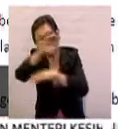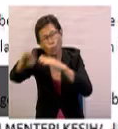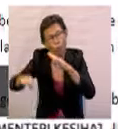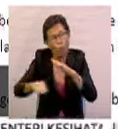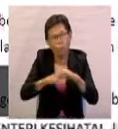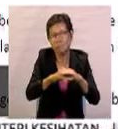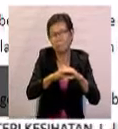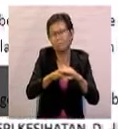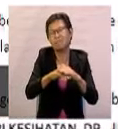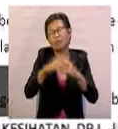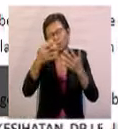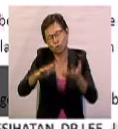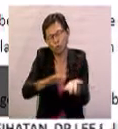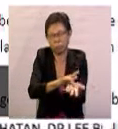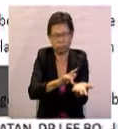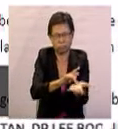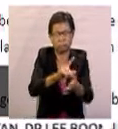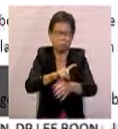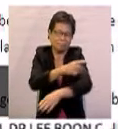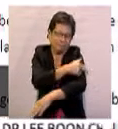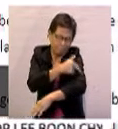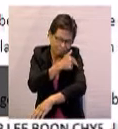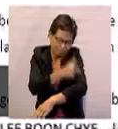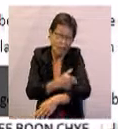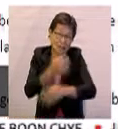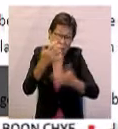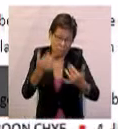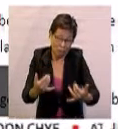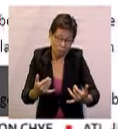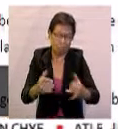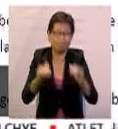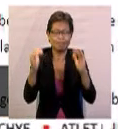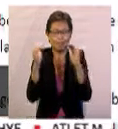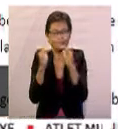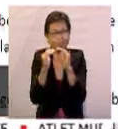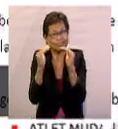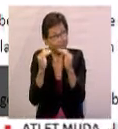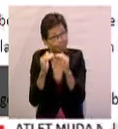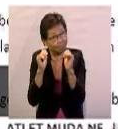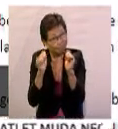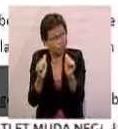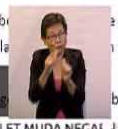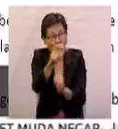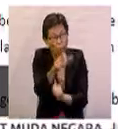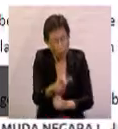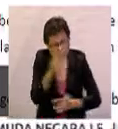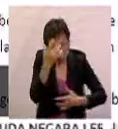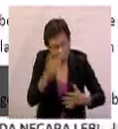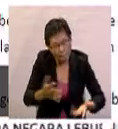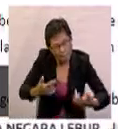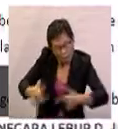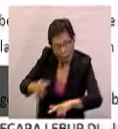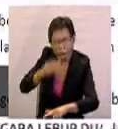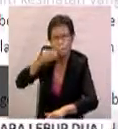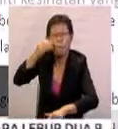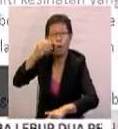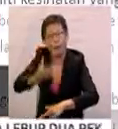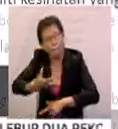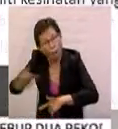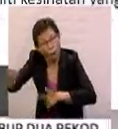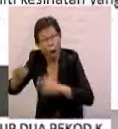itu katanya telah menerima rawatan di hospital dan dalam keadaan stabil. Seorang daripada pesakit telah dibenarkan pulang ke